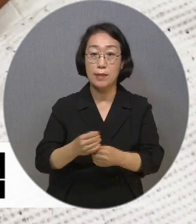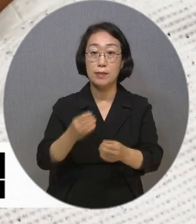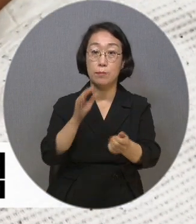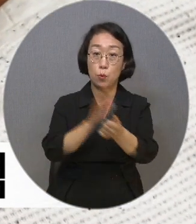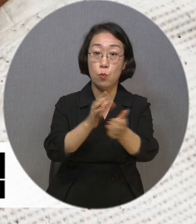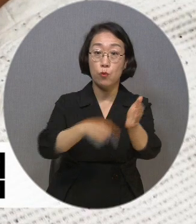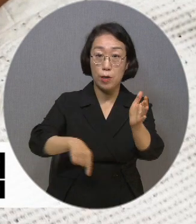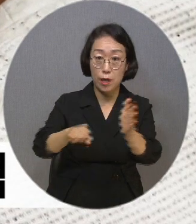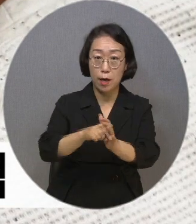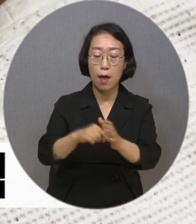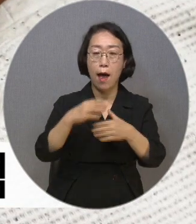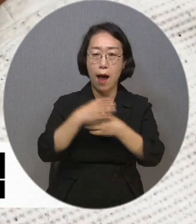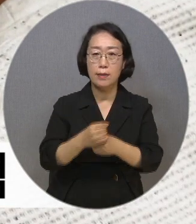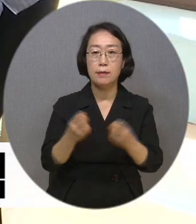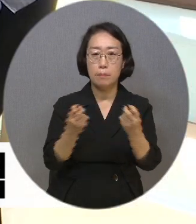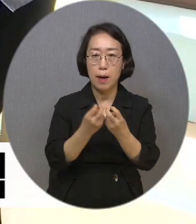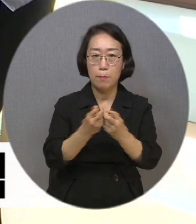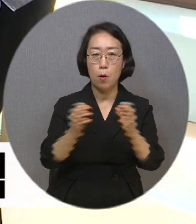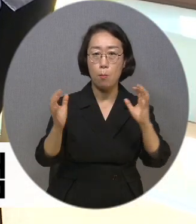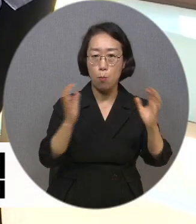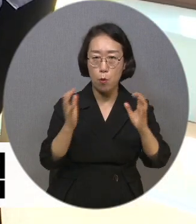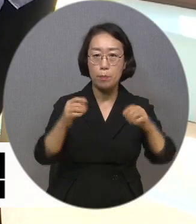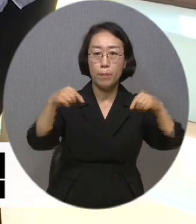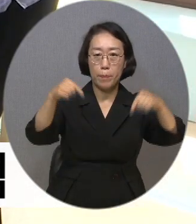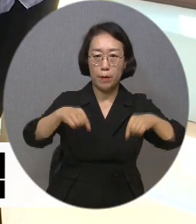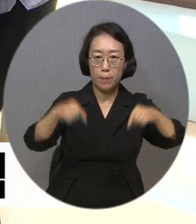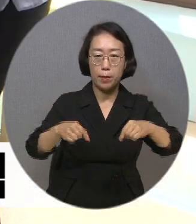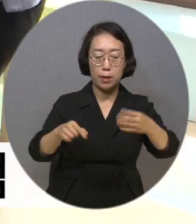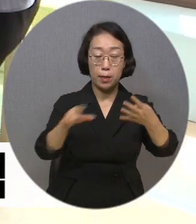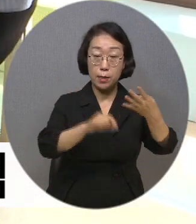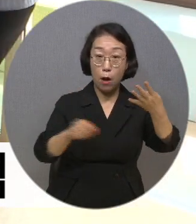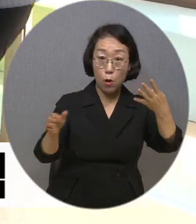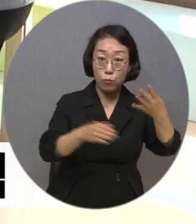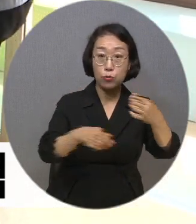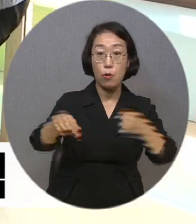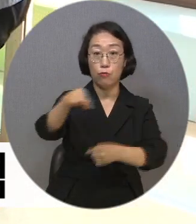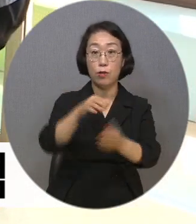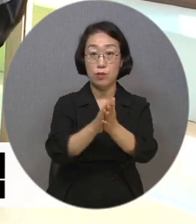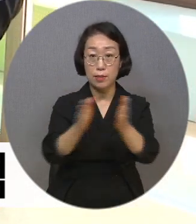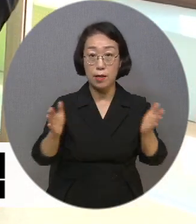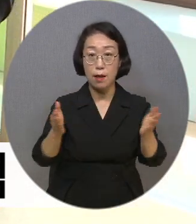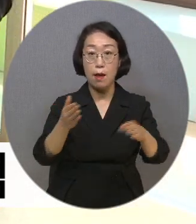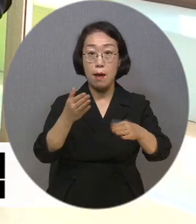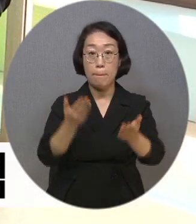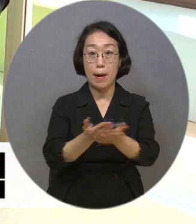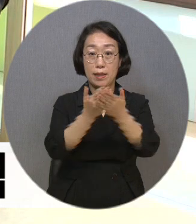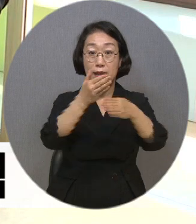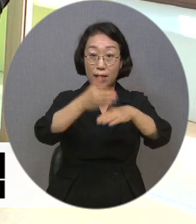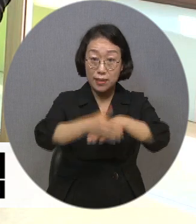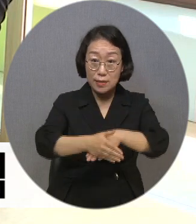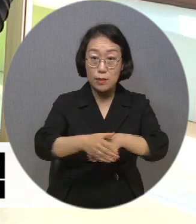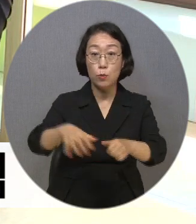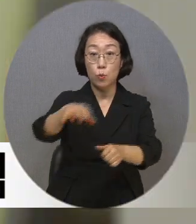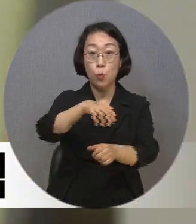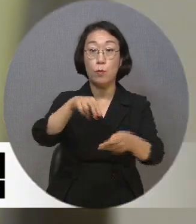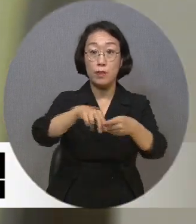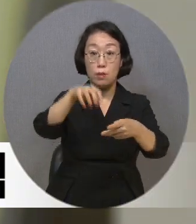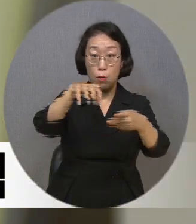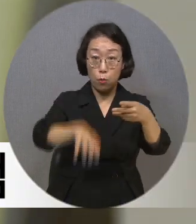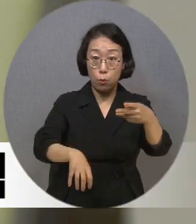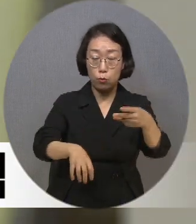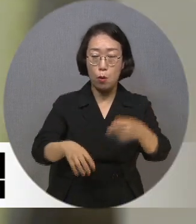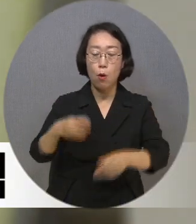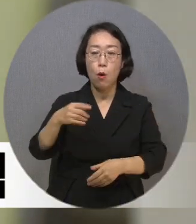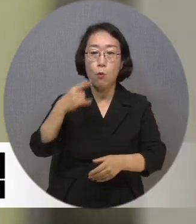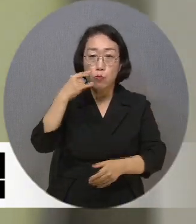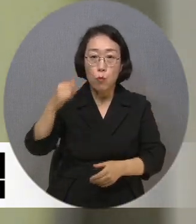위한 방안을 논의했습니다. 지난 4월부터 운영을 시작한 발달장애인 긴급돌봄센터는 발달장애인